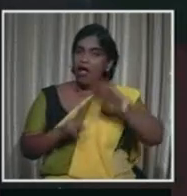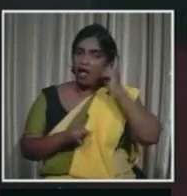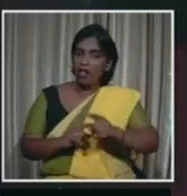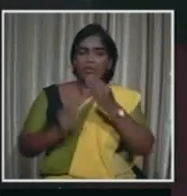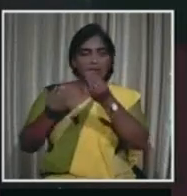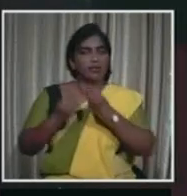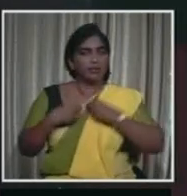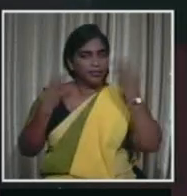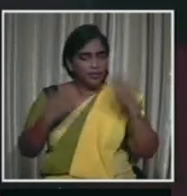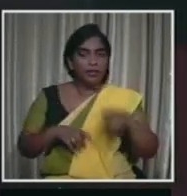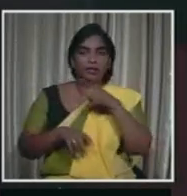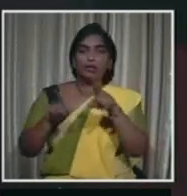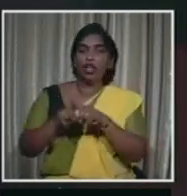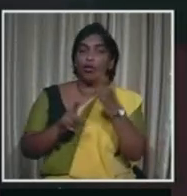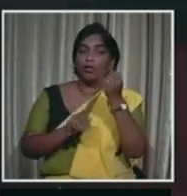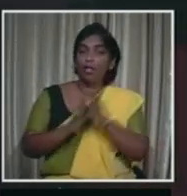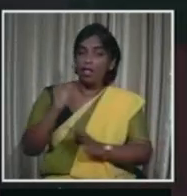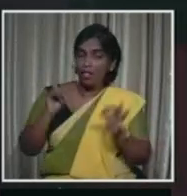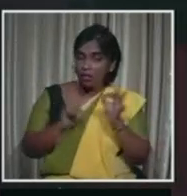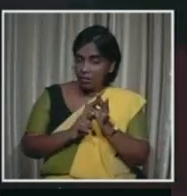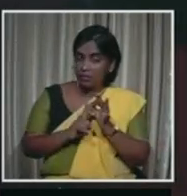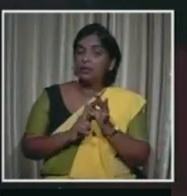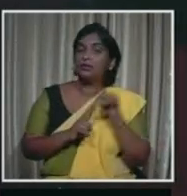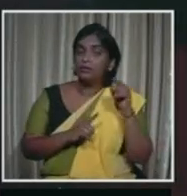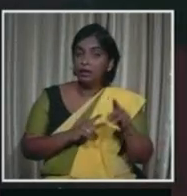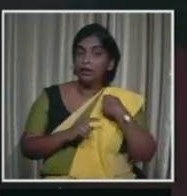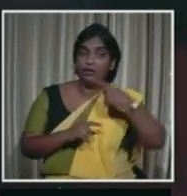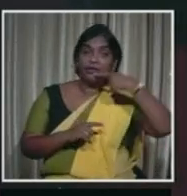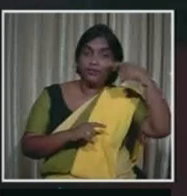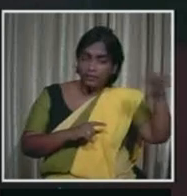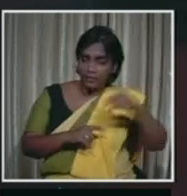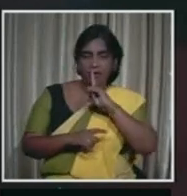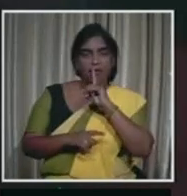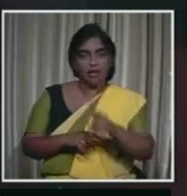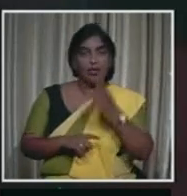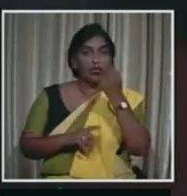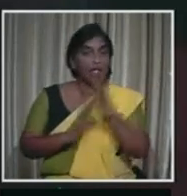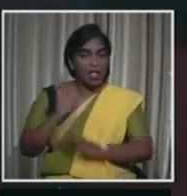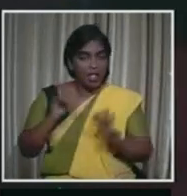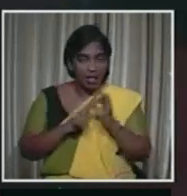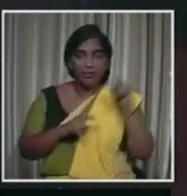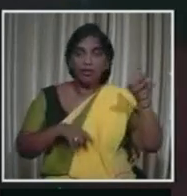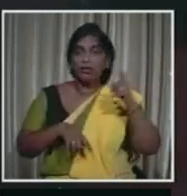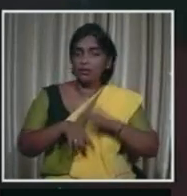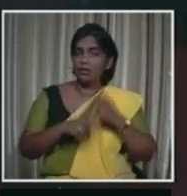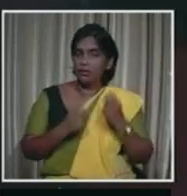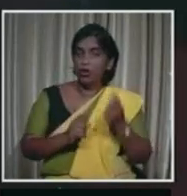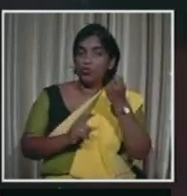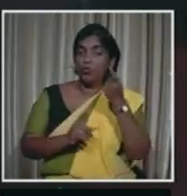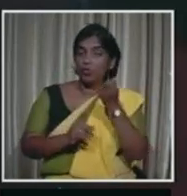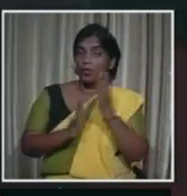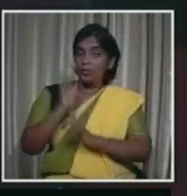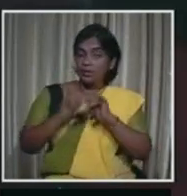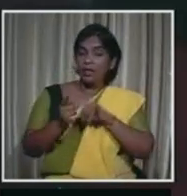ලබා දීලා තියෙනවා ඒ වගේම මුදල් ඇමතිවරයාට ඒ පිළිබඳව දැනුවත් කරන්න කියලා තියෙනවා මුදල් ඇමතිවරයා ඒ වෙලාවෙ මුදල් අමාත්‍යාංශ